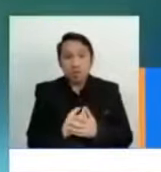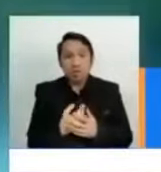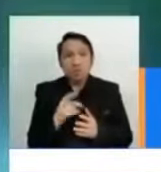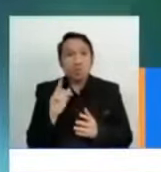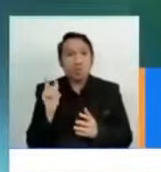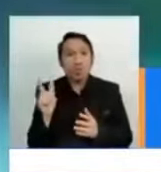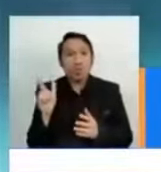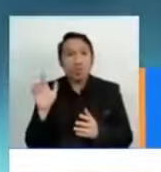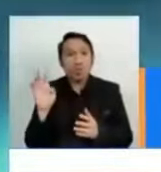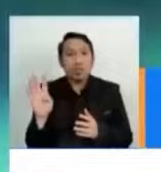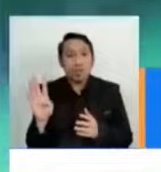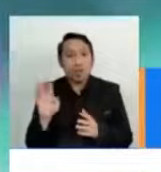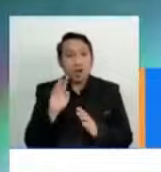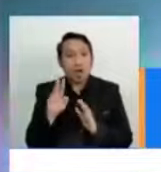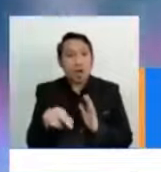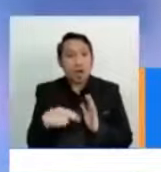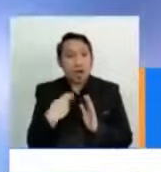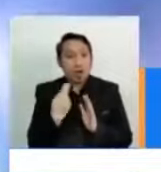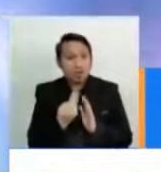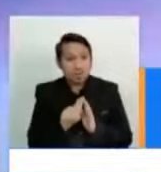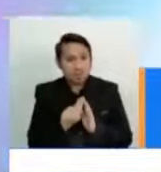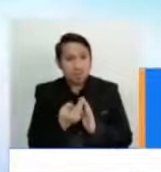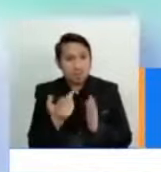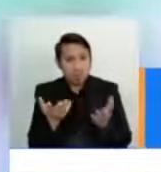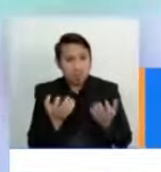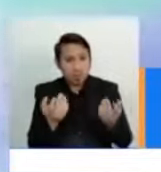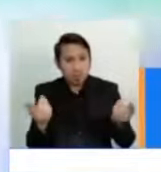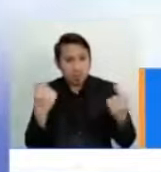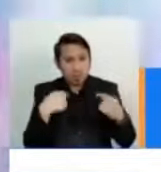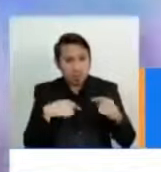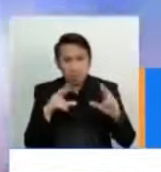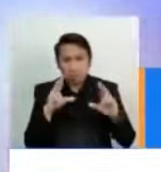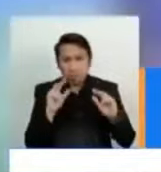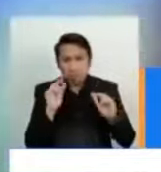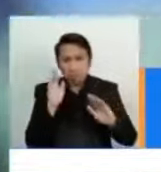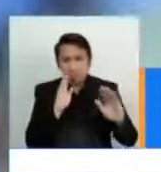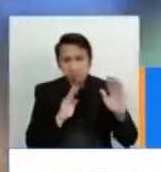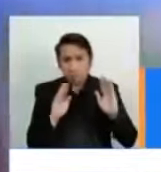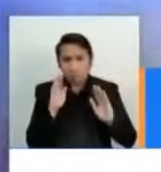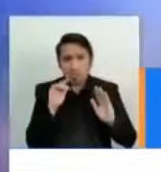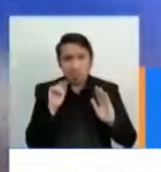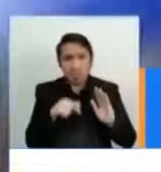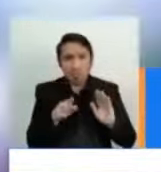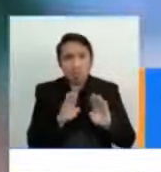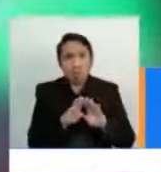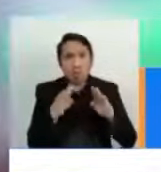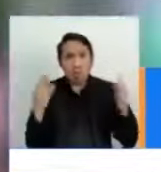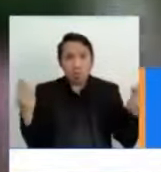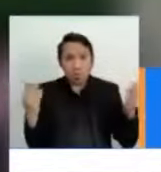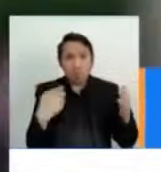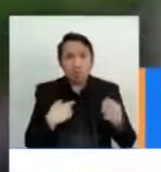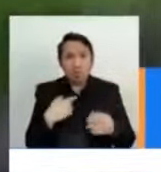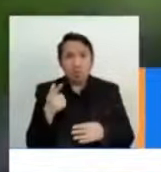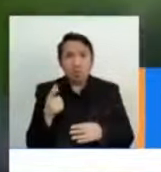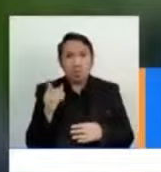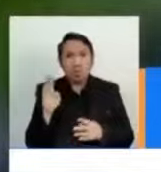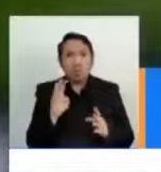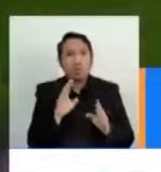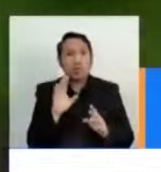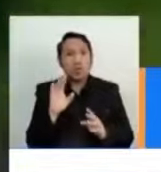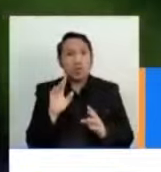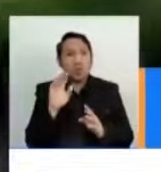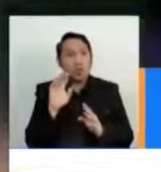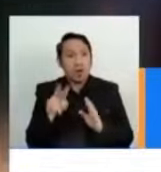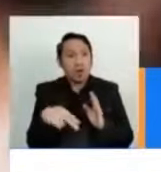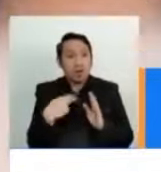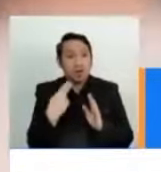po na nagbabalak na dumayo dito sa Pasay, wala pong problema kasi bukas po sila. 24/7 yeah, at hindi po kayo mauubusan